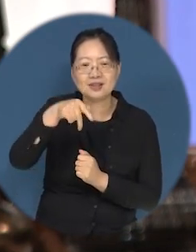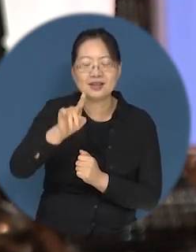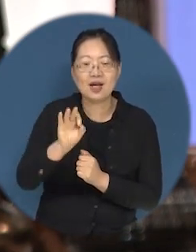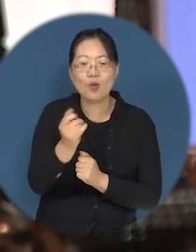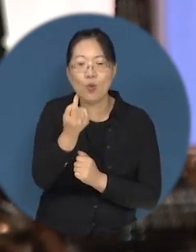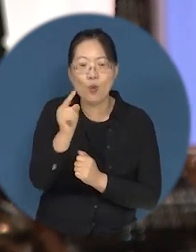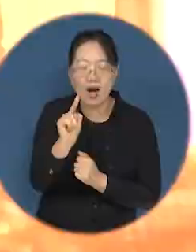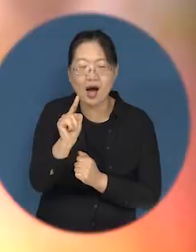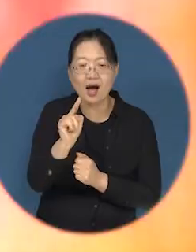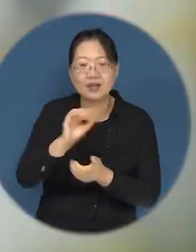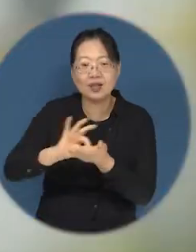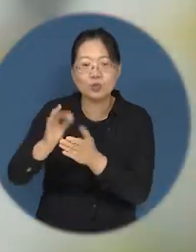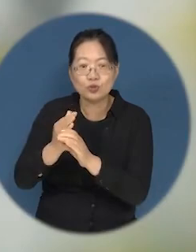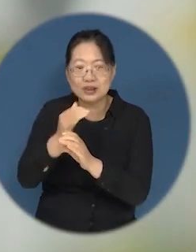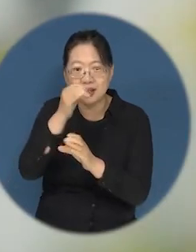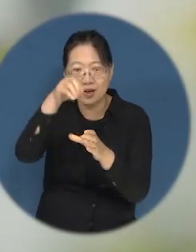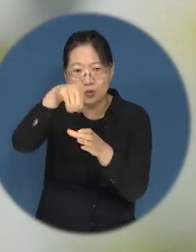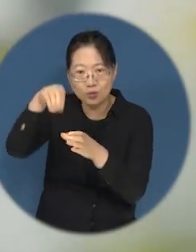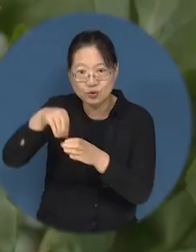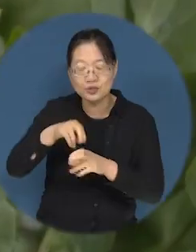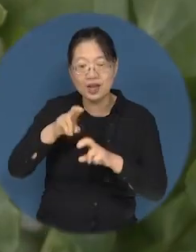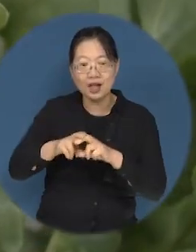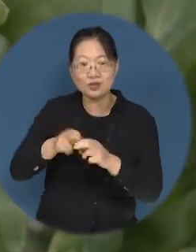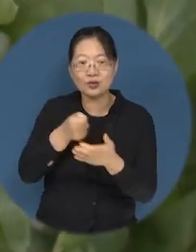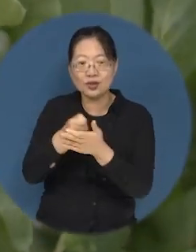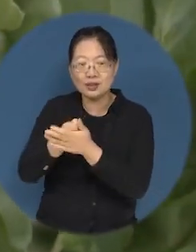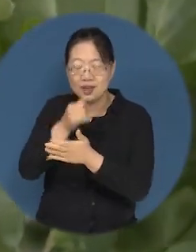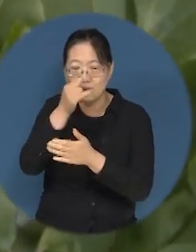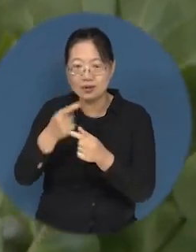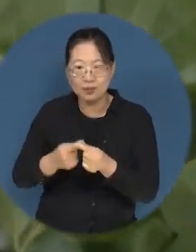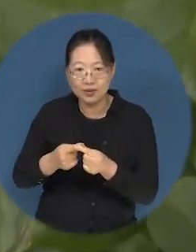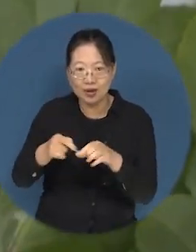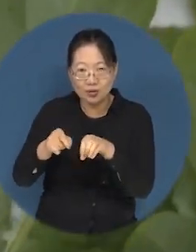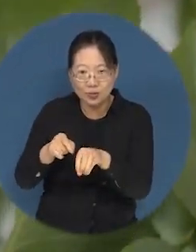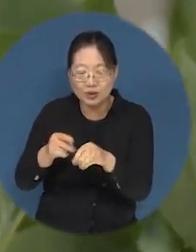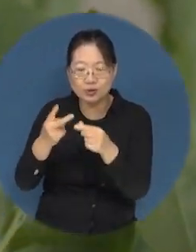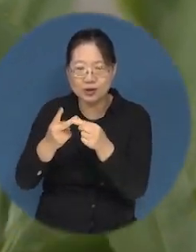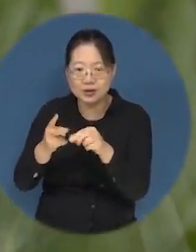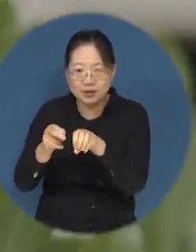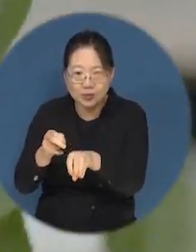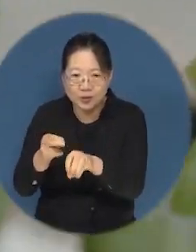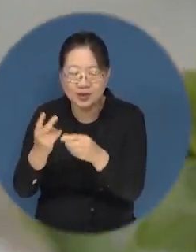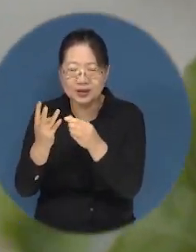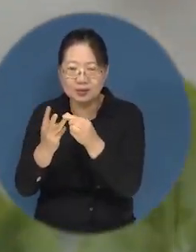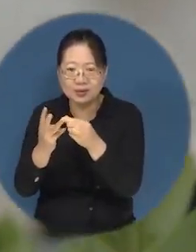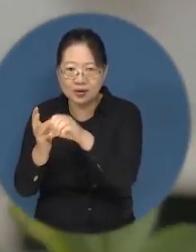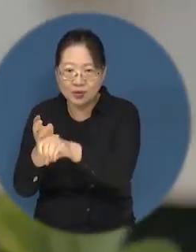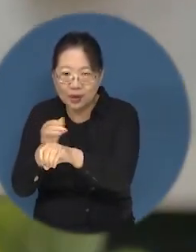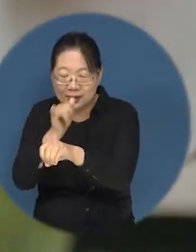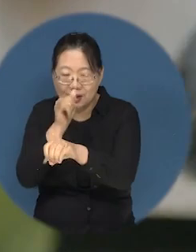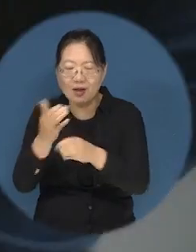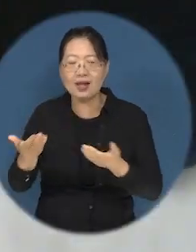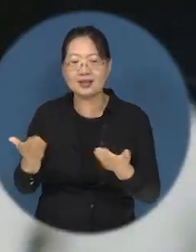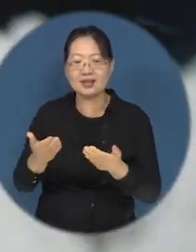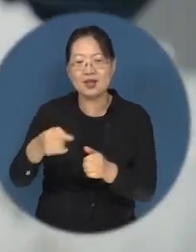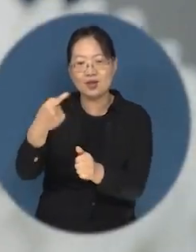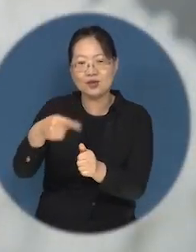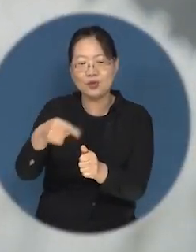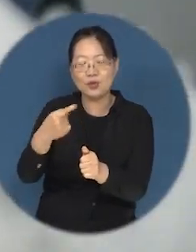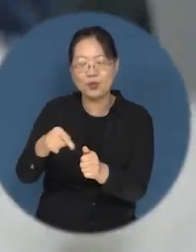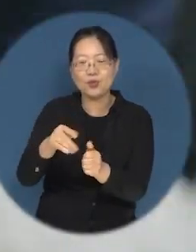그 꽃눈 위치도 다 정해져 있습니다. 그렇죠. 뭐 첫 번째 여기 꽂고 그 다음에 여기 꽂고 이게 정해져 있는데 그런 업무를 이제